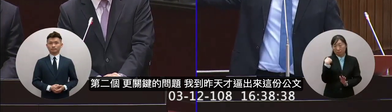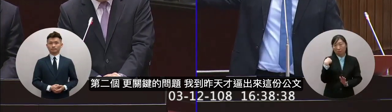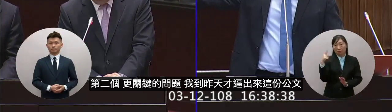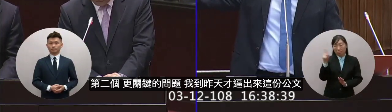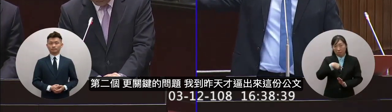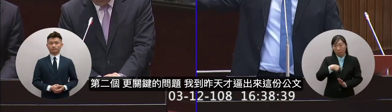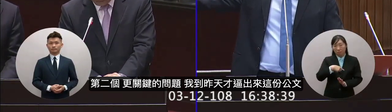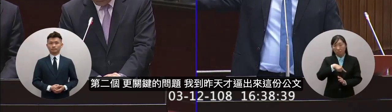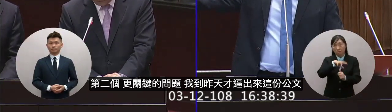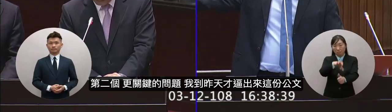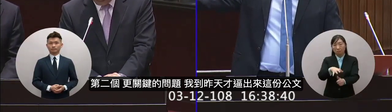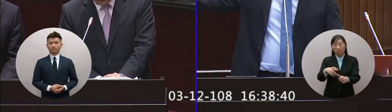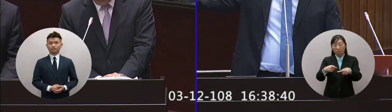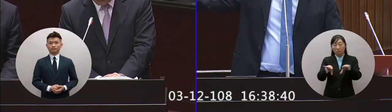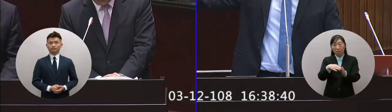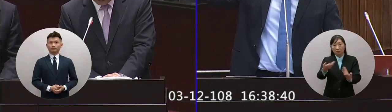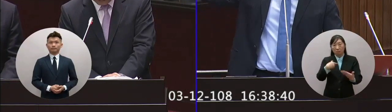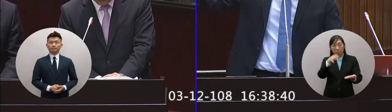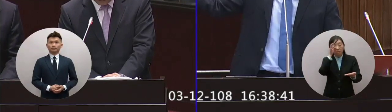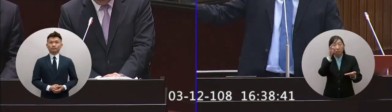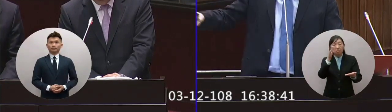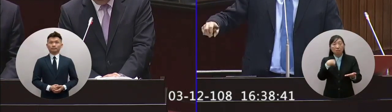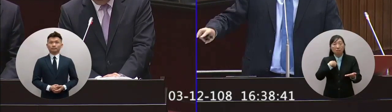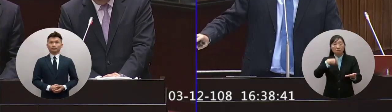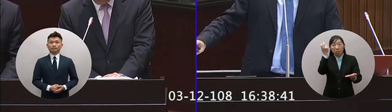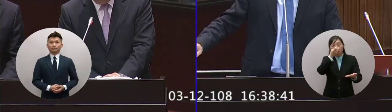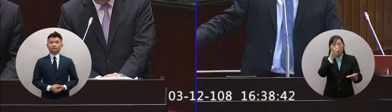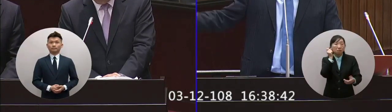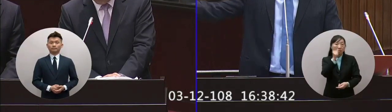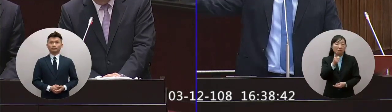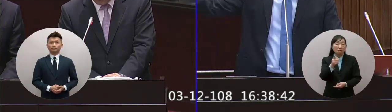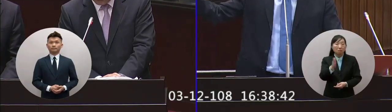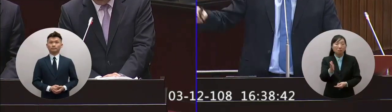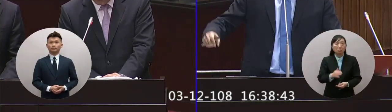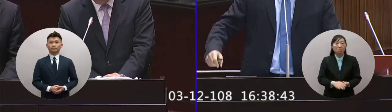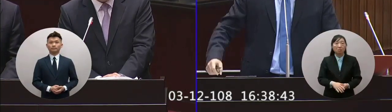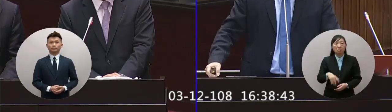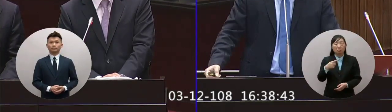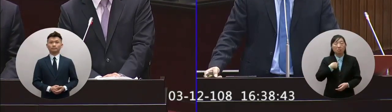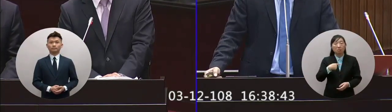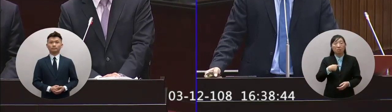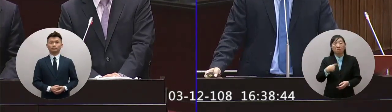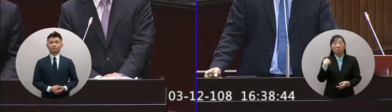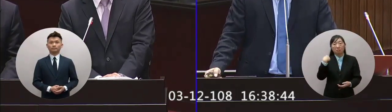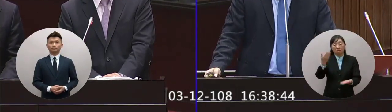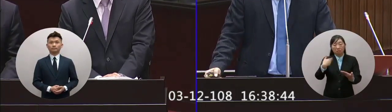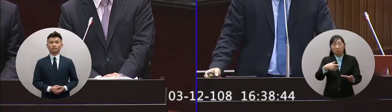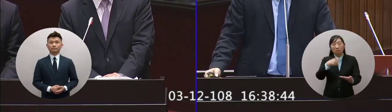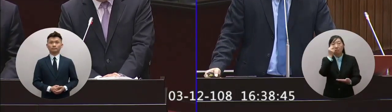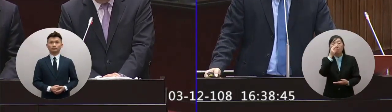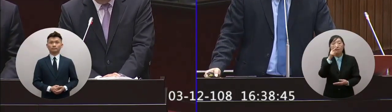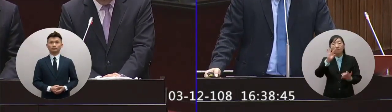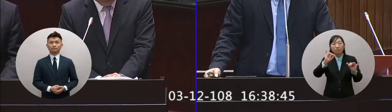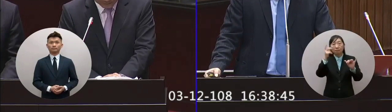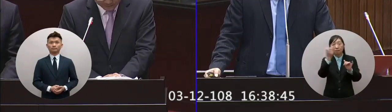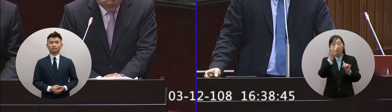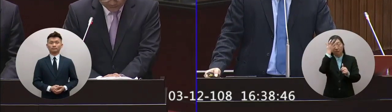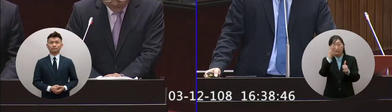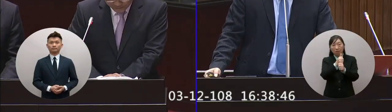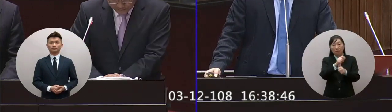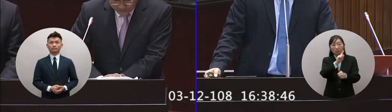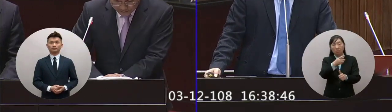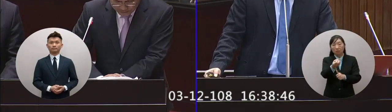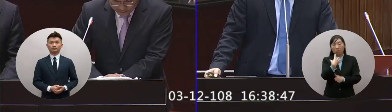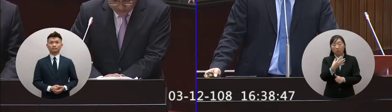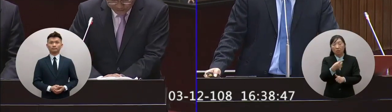出来这份公文，藏了一个多月，我逼出来了以后，结果宜兰地检署怎么讲？我们在